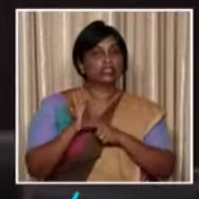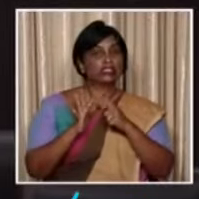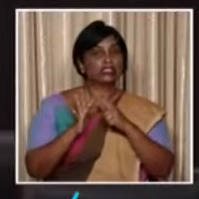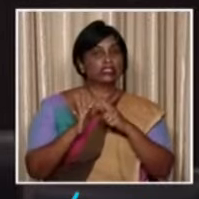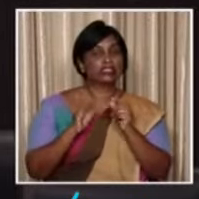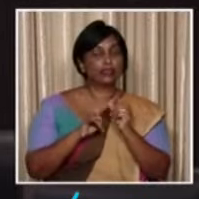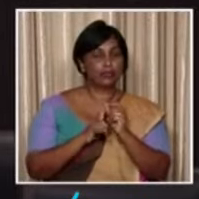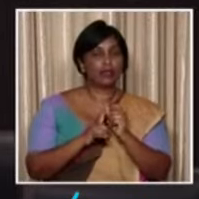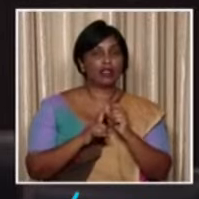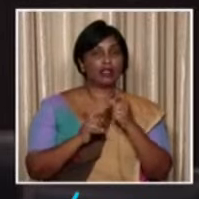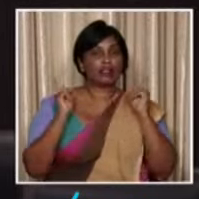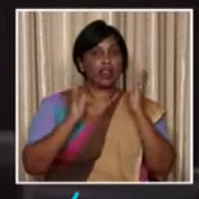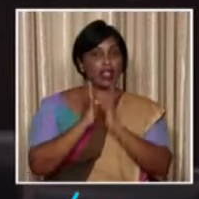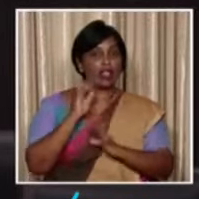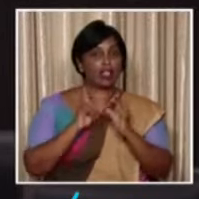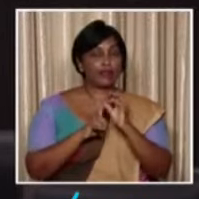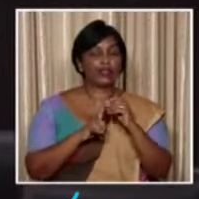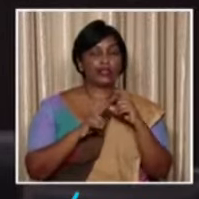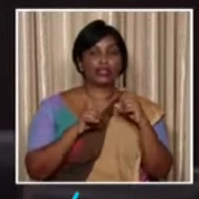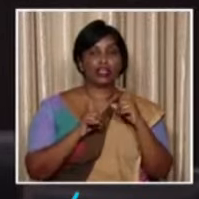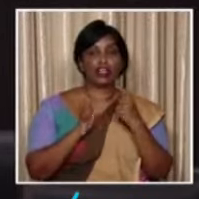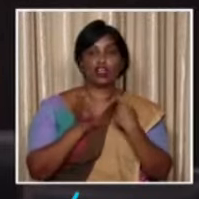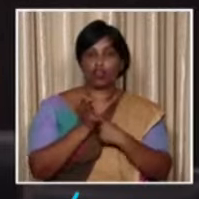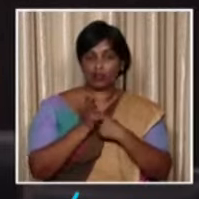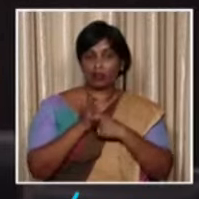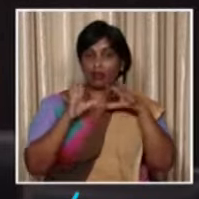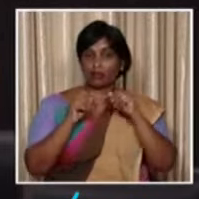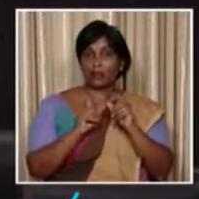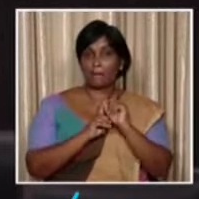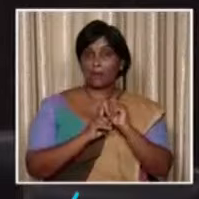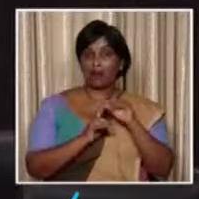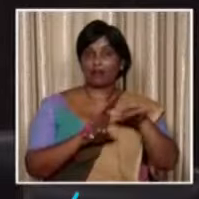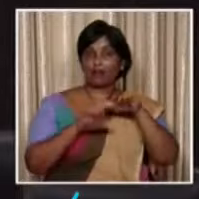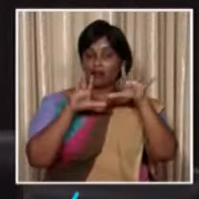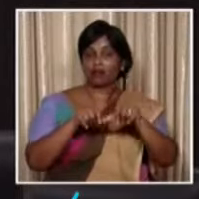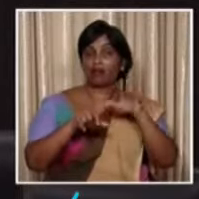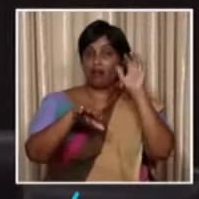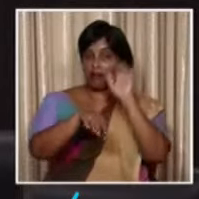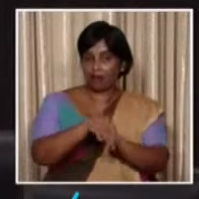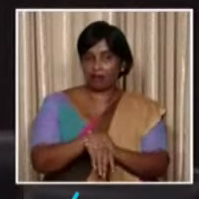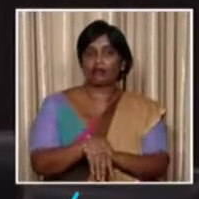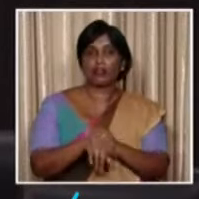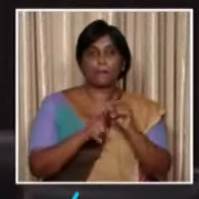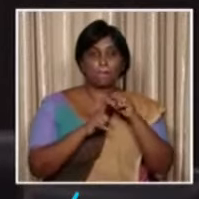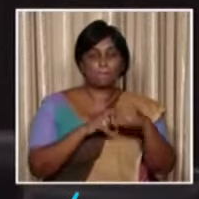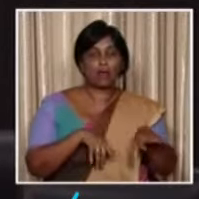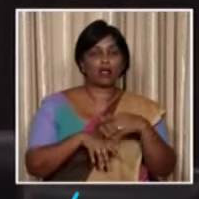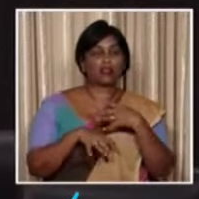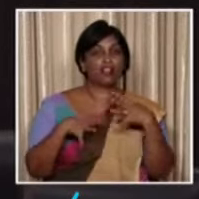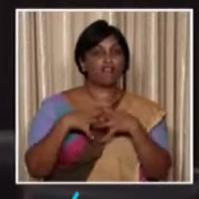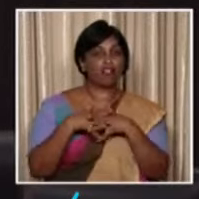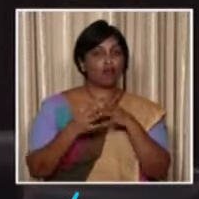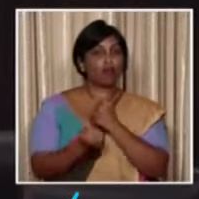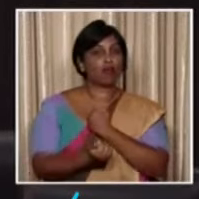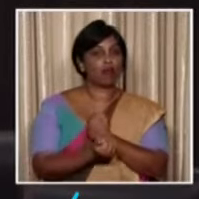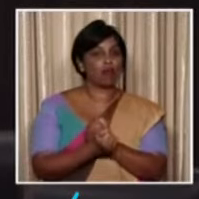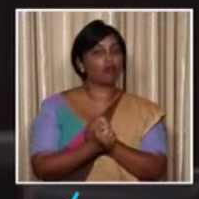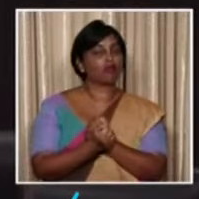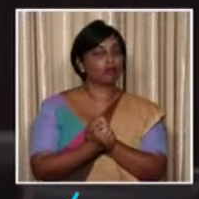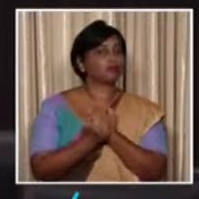ජීප්‍රත්‍යක්‍රීඩාමාත්‍ය රොෂාන් රණසිංහට දමුල්ල යුරෝනිපෝන් පෞද්ගලික වාහන අංගනේ වැටලීමකදී පානදුර වලාන මර්ධනාංශයේ නිලධාරීන්